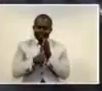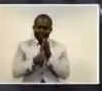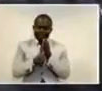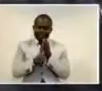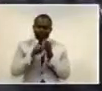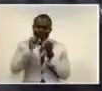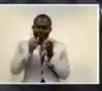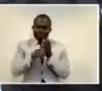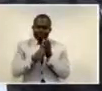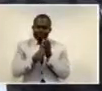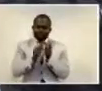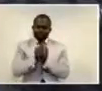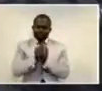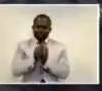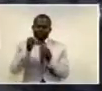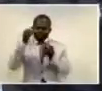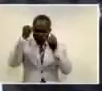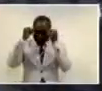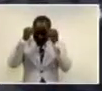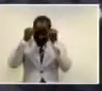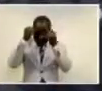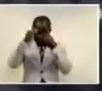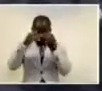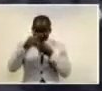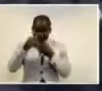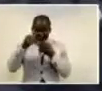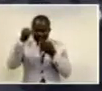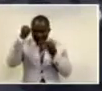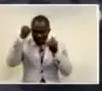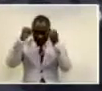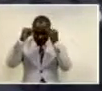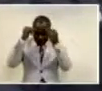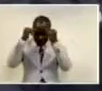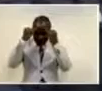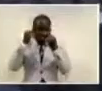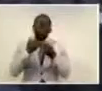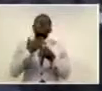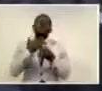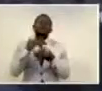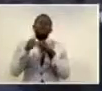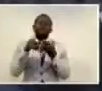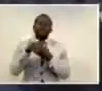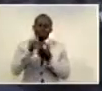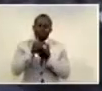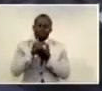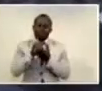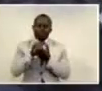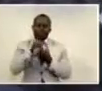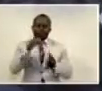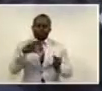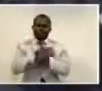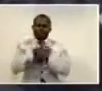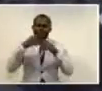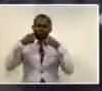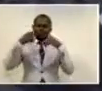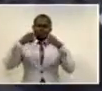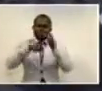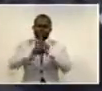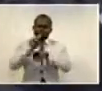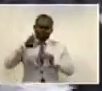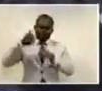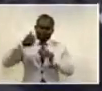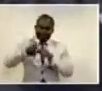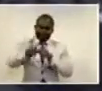wa Repubulika. Tanga igitekerezo. Iki gitekerezo nifuzaga nuko ngira ubushobozi mfite bwo kubona sezo ndirimbo ngaragaza ibikorwa